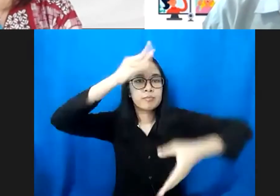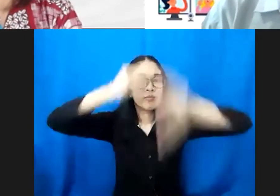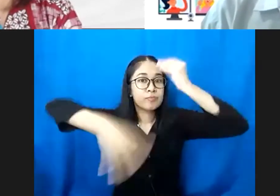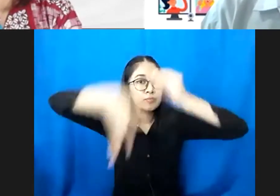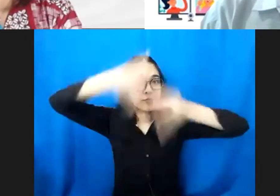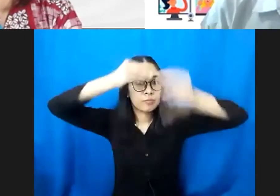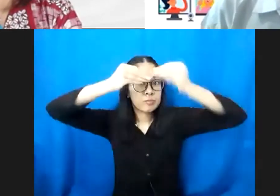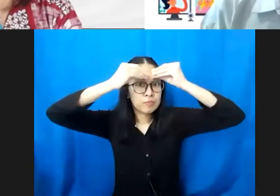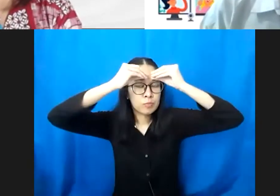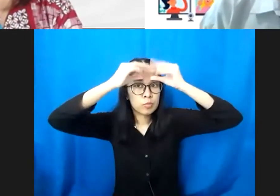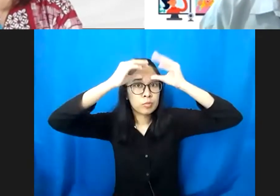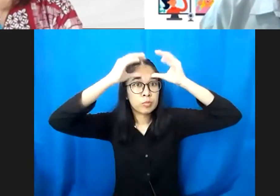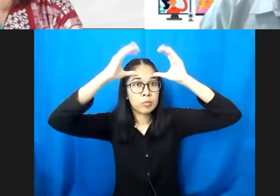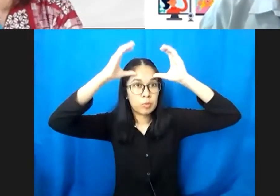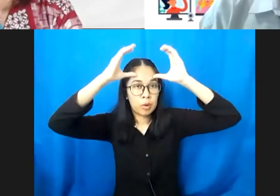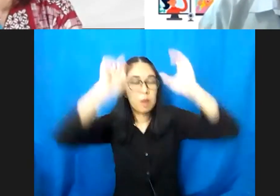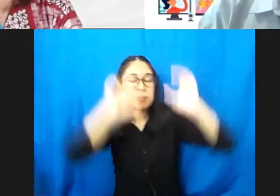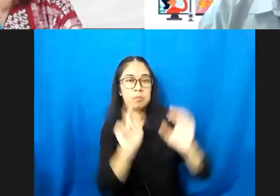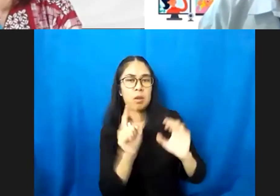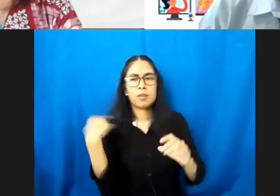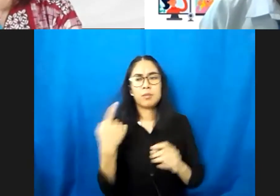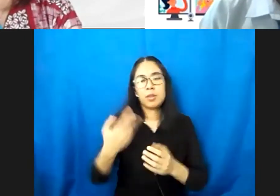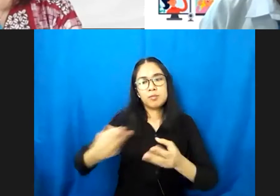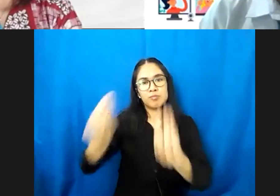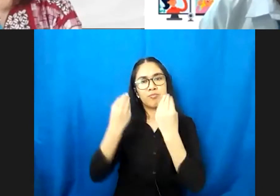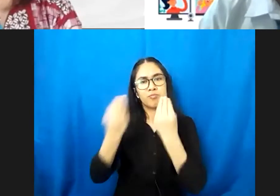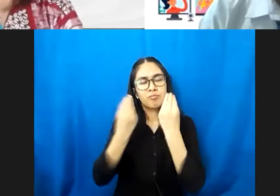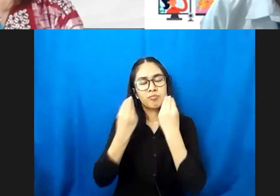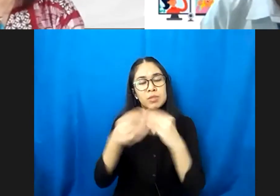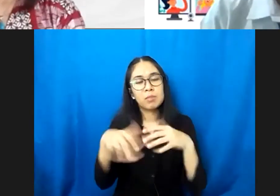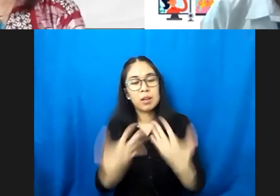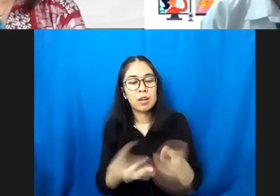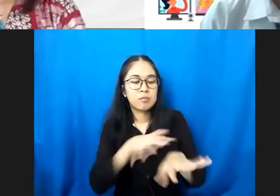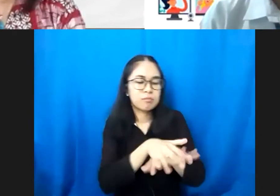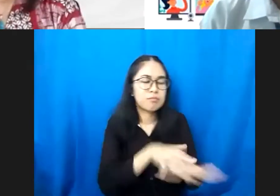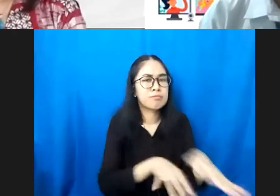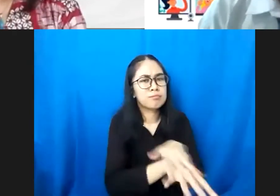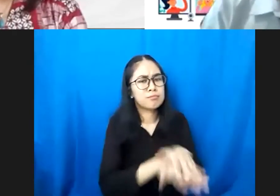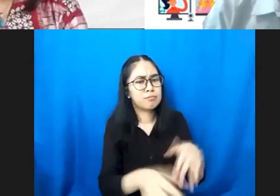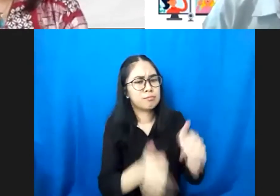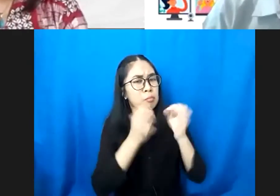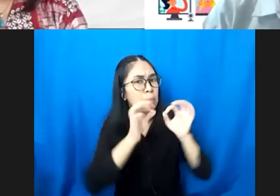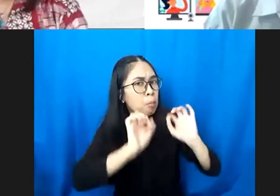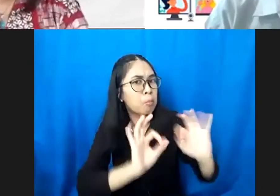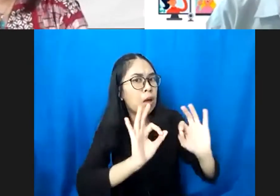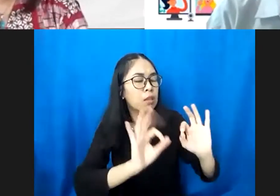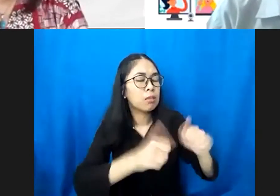Karena kami diajarkan bagaimana cara mencuci tangan yang bersih dan benar, bagaimana cara mencegah